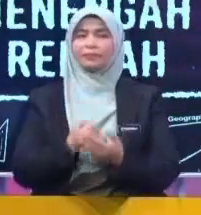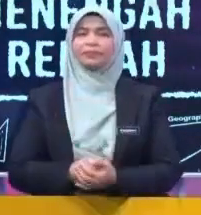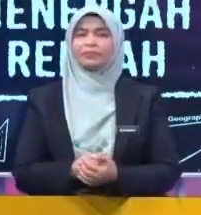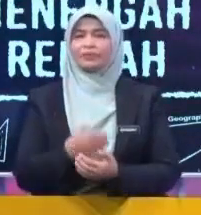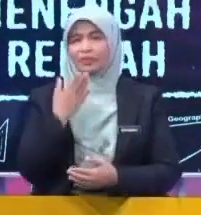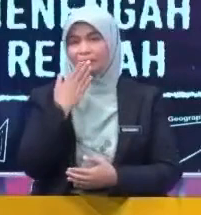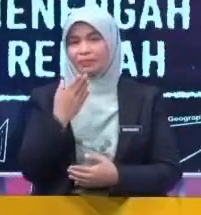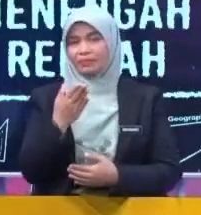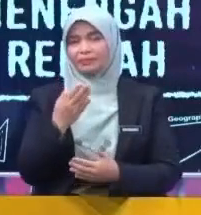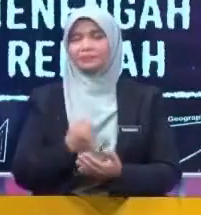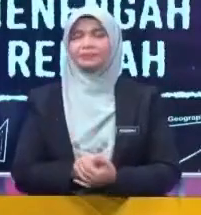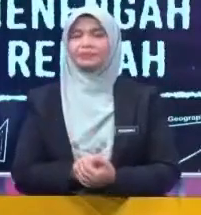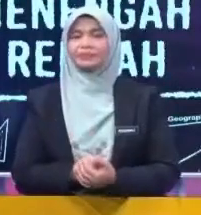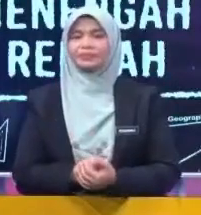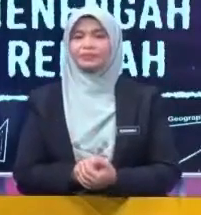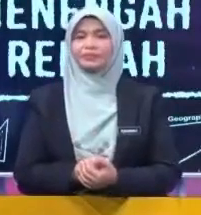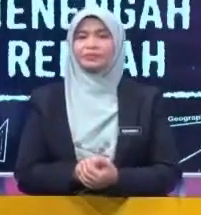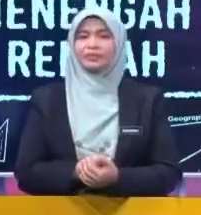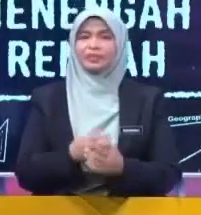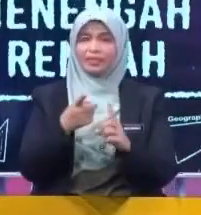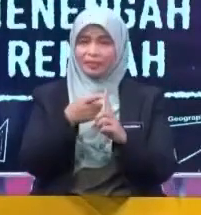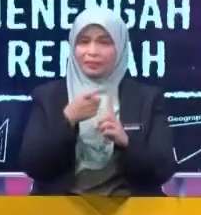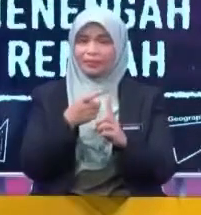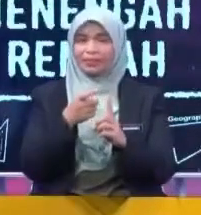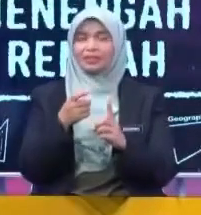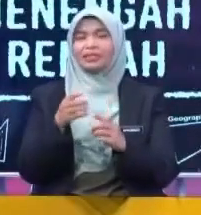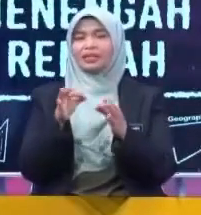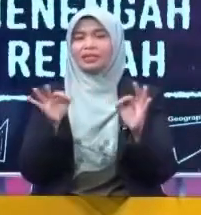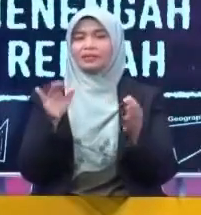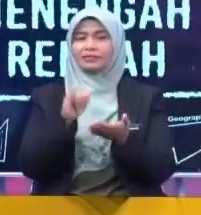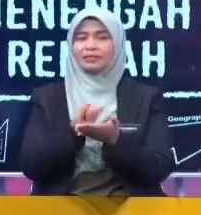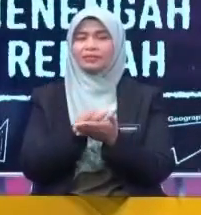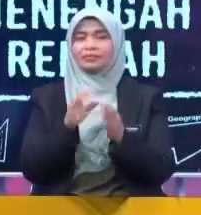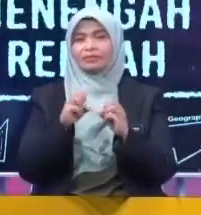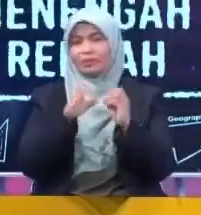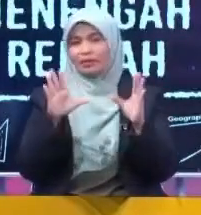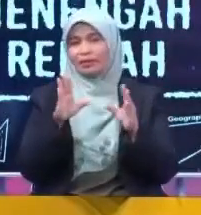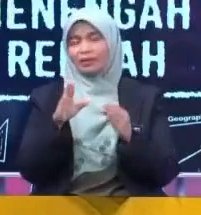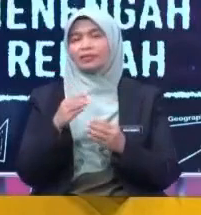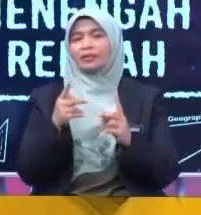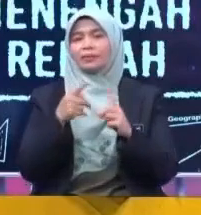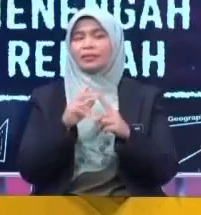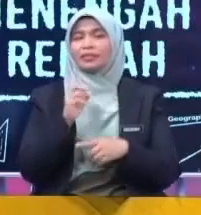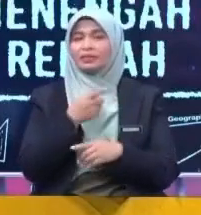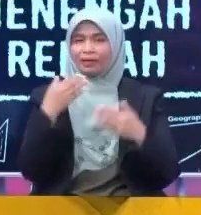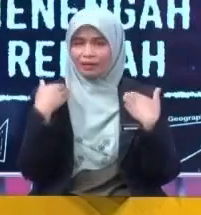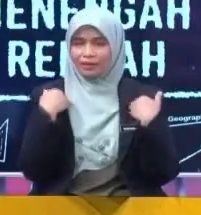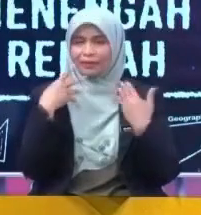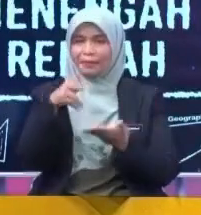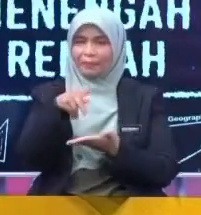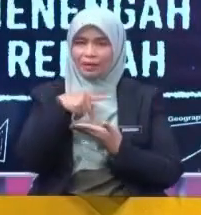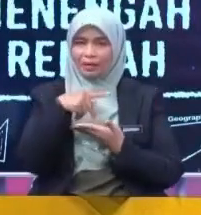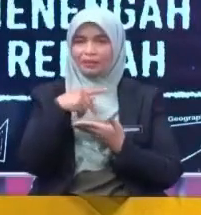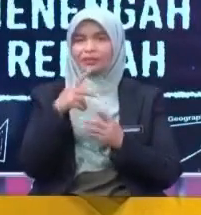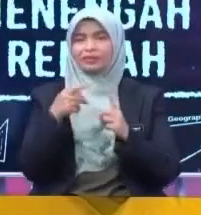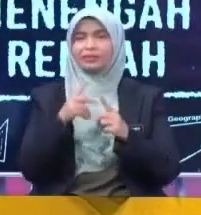atas bacaan ayat dan juga terjemahan tadi. Jadi daripada ayat tersebut jelas kepada kita bahawa adanya ganjaran pahala yang mana Allah